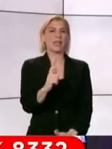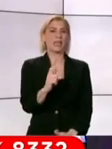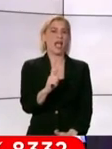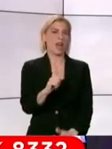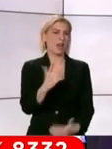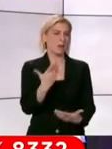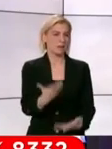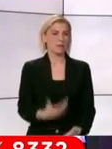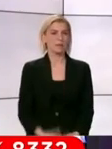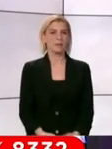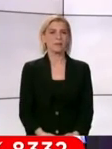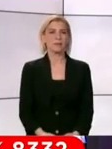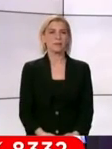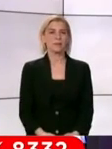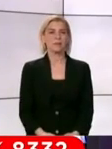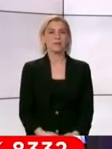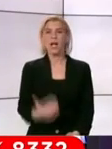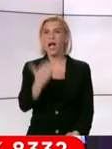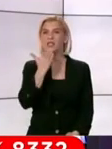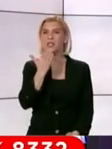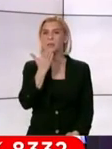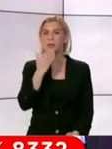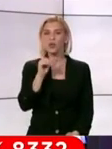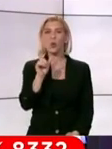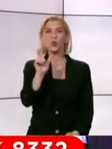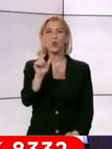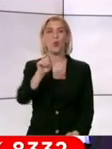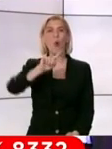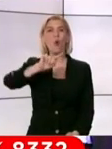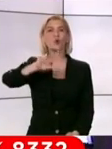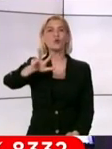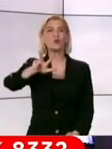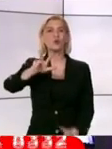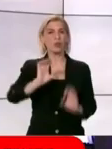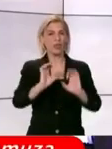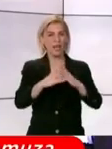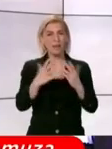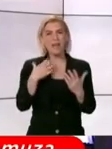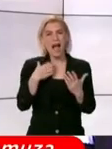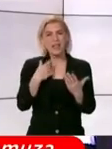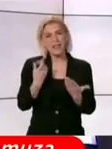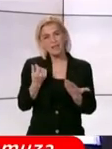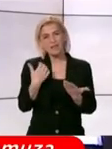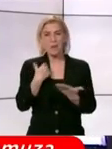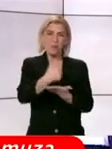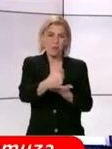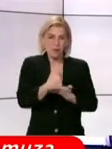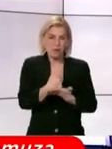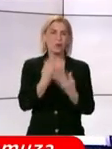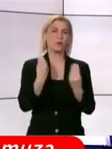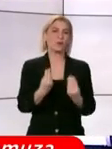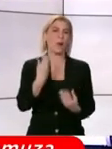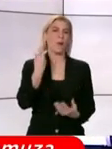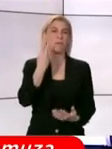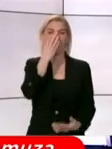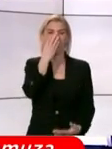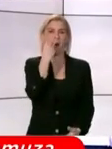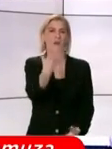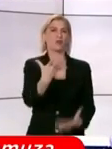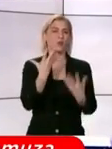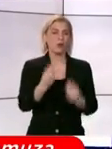Ve Kasımpaşa U13 takımı da kendi bütçelerince bir güzel bir bağış yaptılar. Herkese